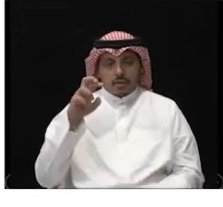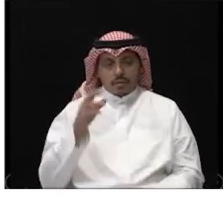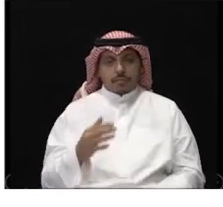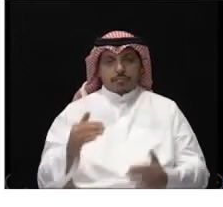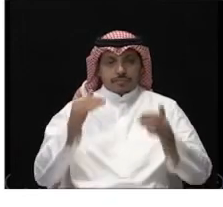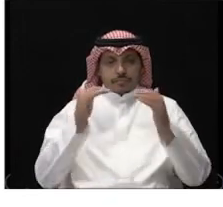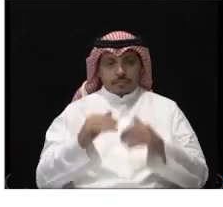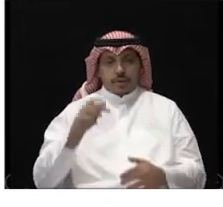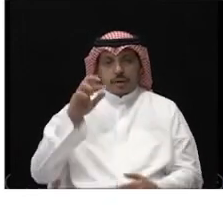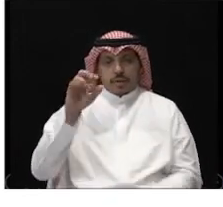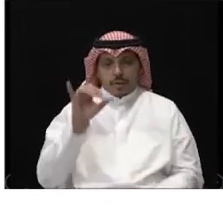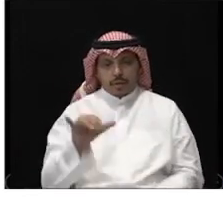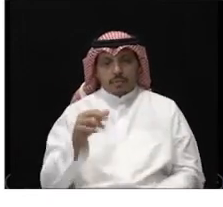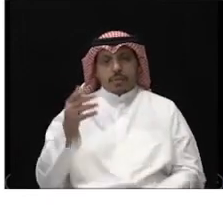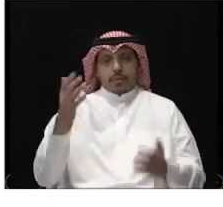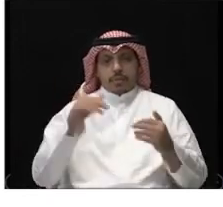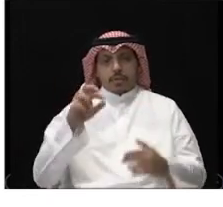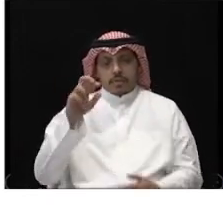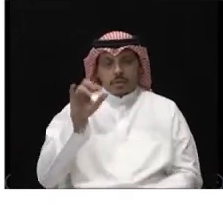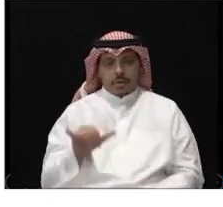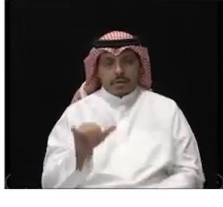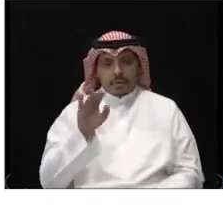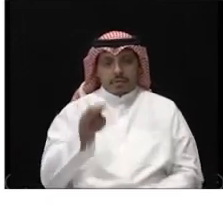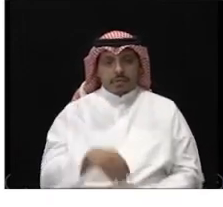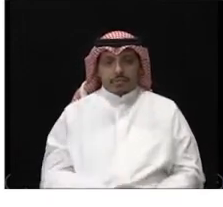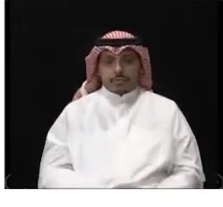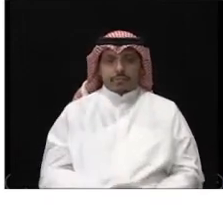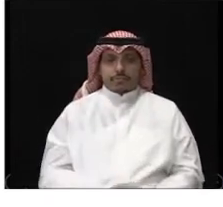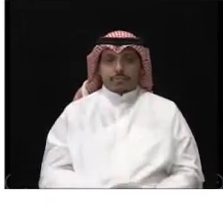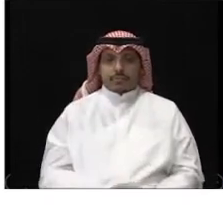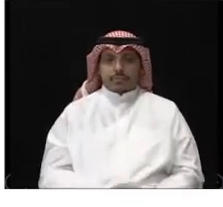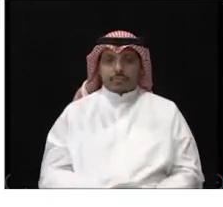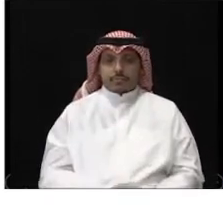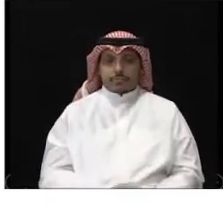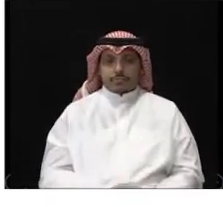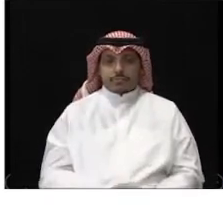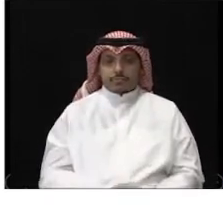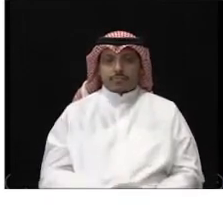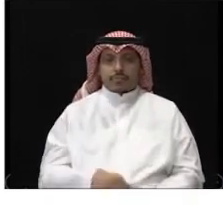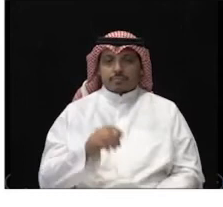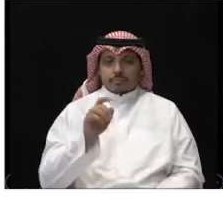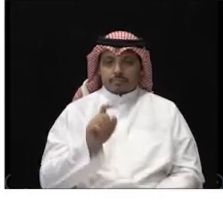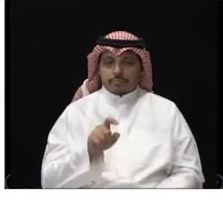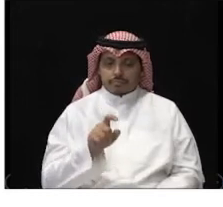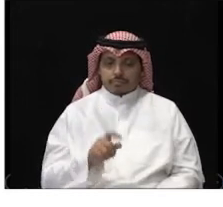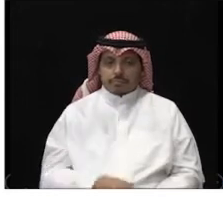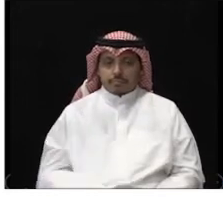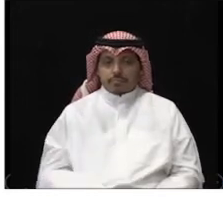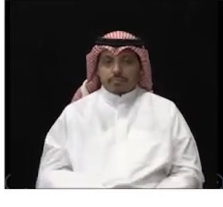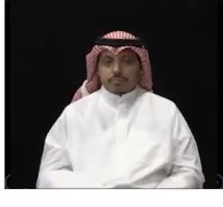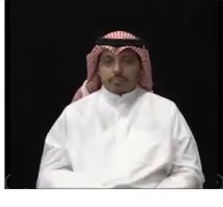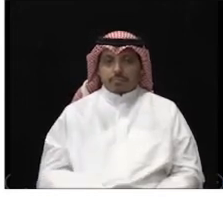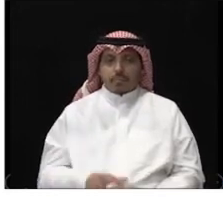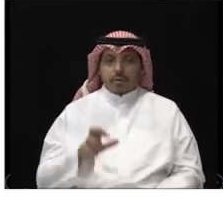ذيك، ذيك، أحسنتم، رائعون. وهنا ذو، ممتاز،